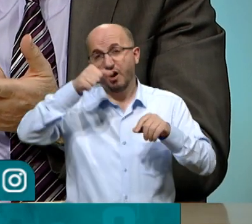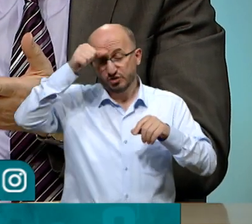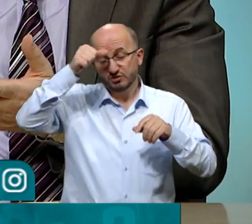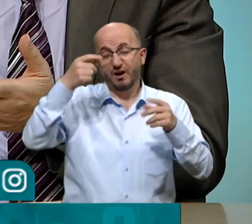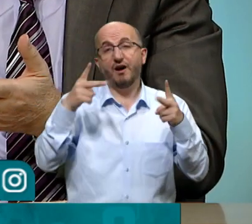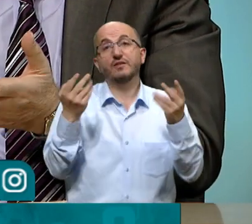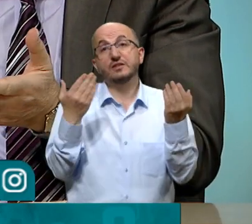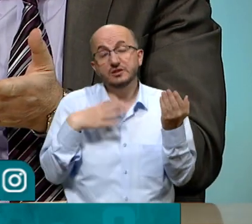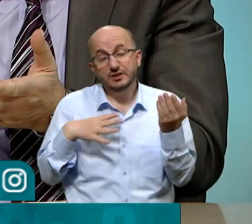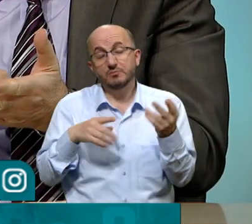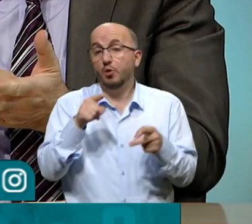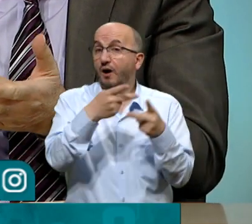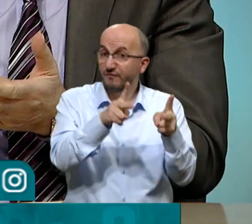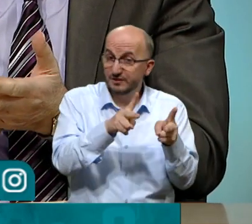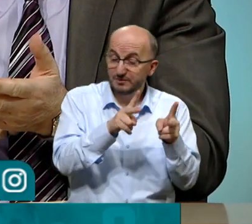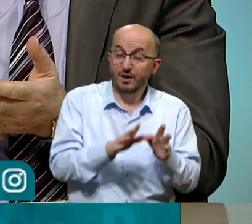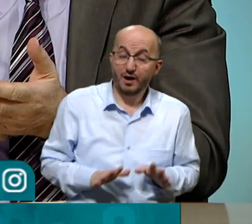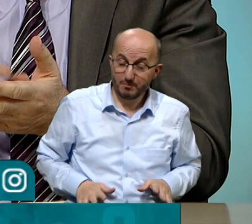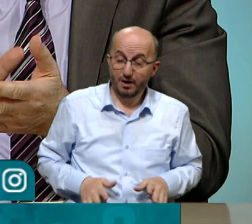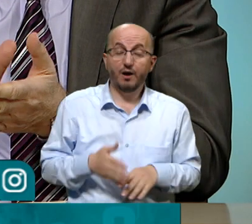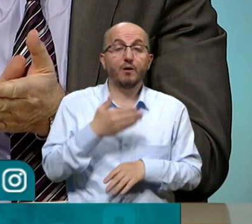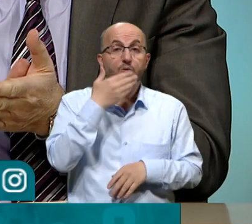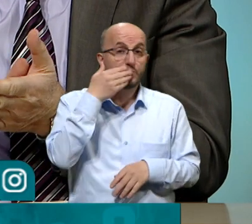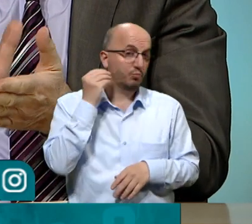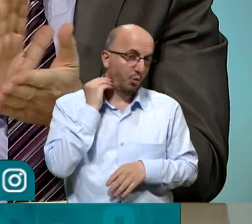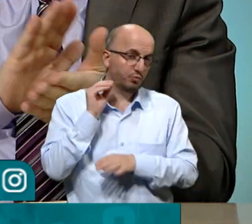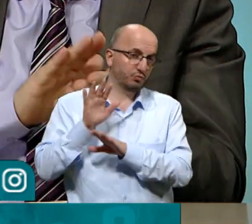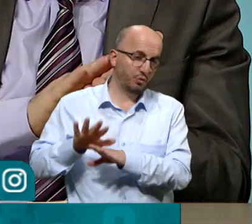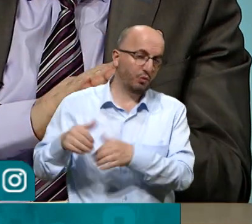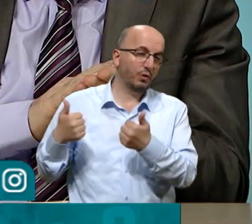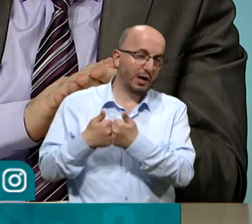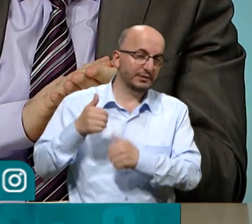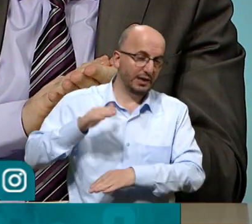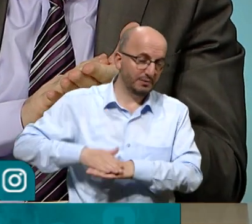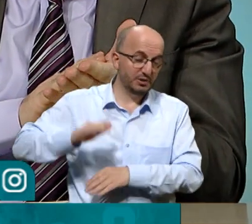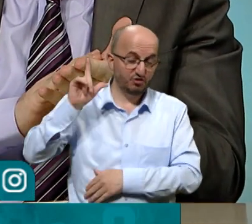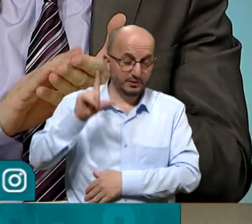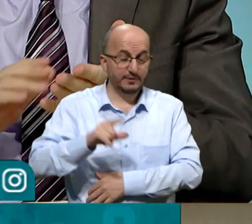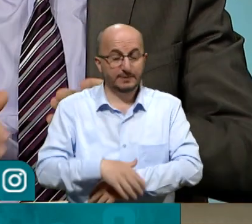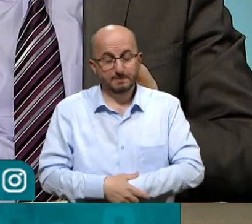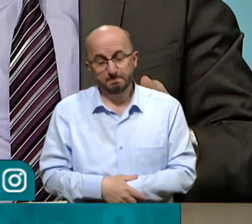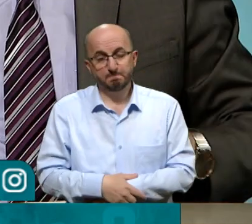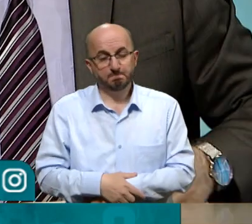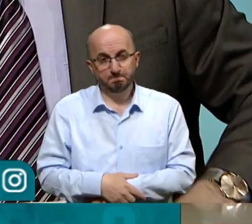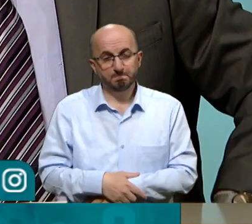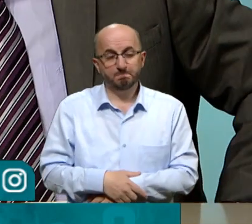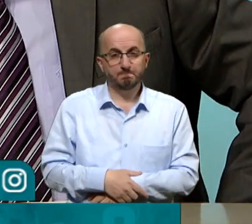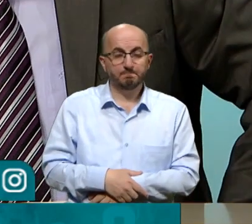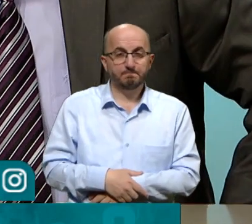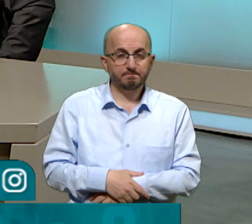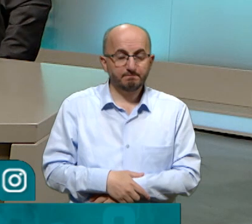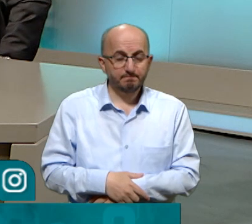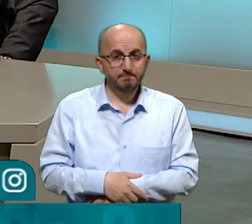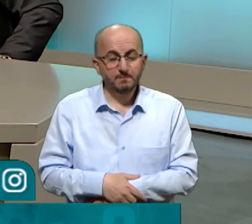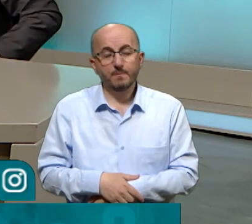dedim ben onu affettim Peki oruç duruyor mu evet oluşturuyor kaza edilecek bunu da mesela namaz kılınmayan namazlar tutulan